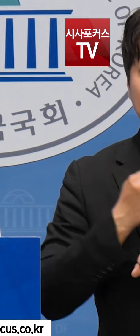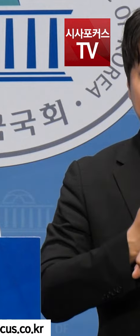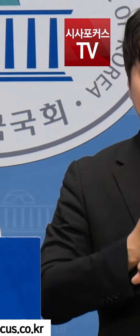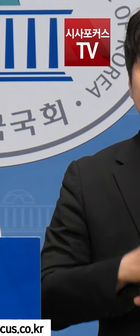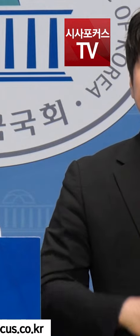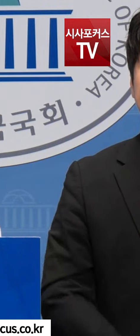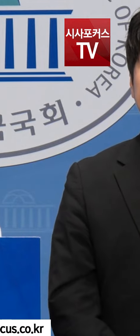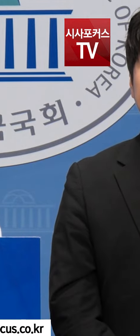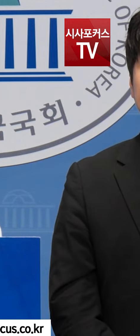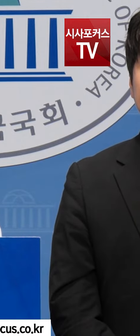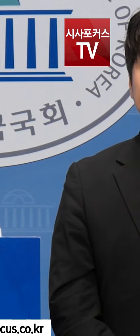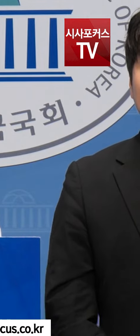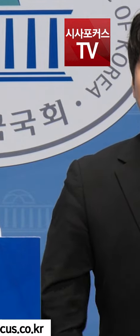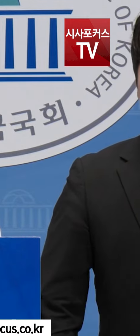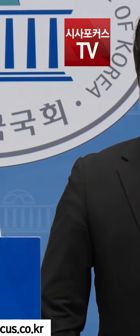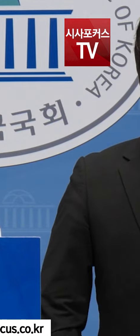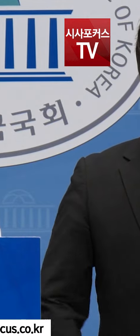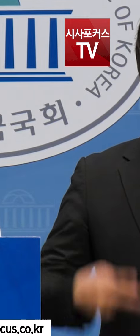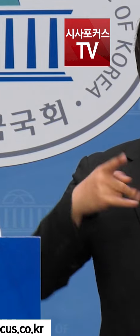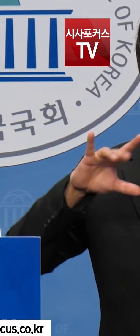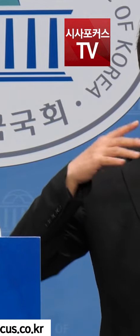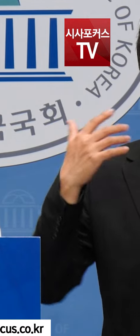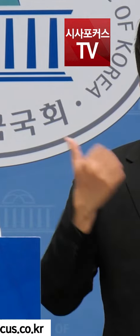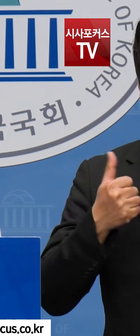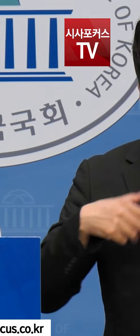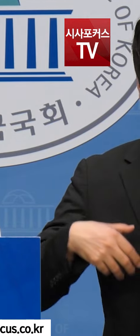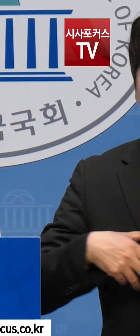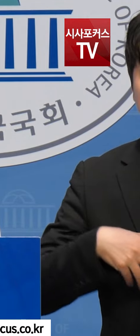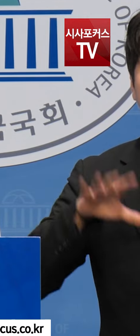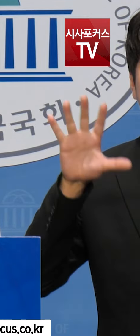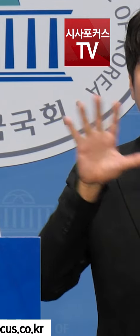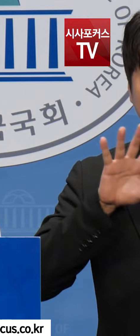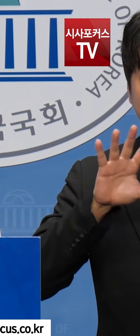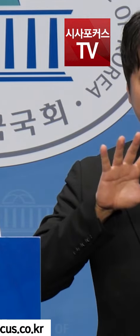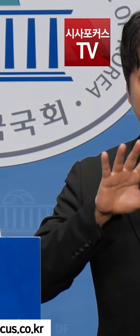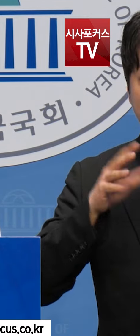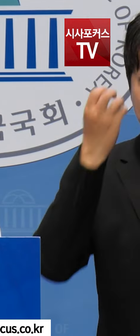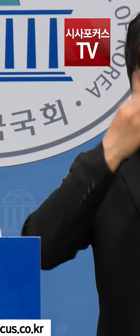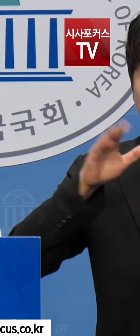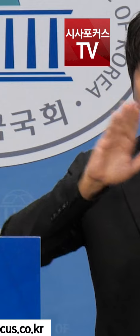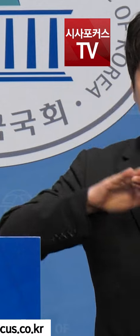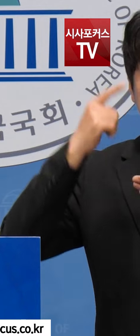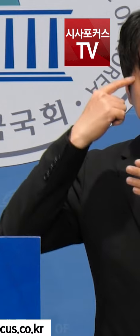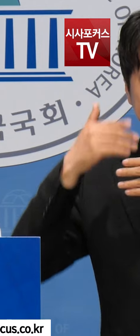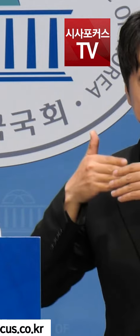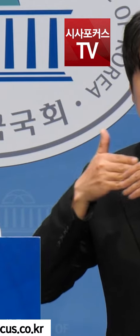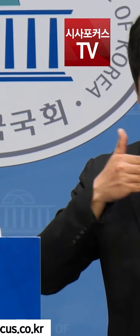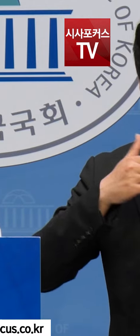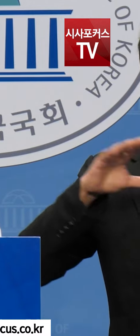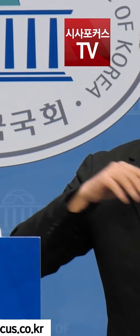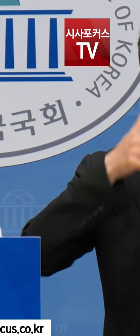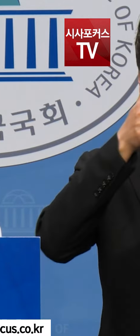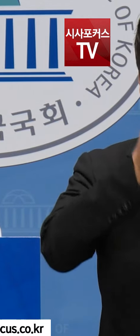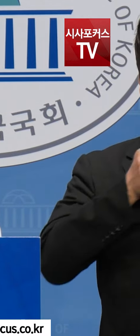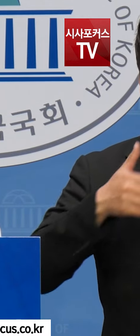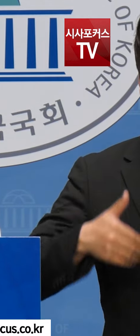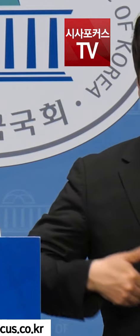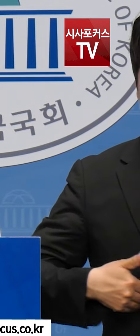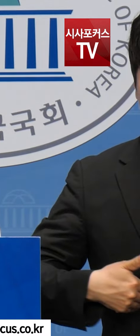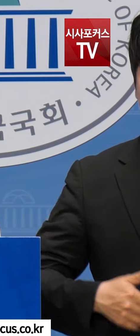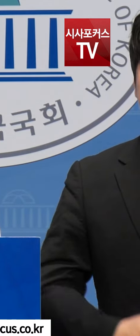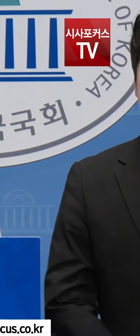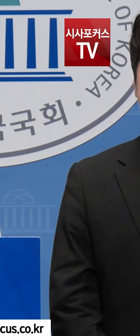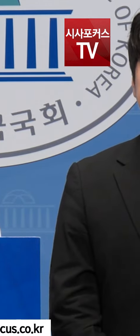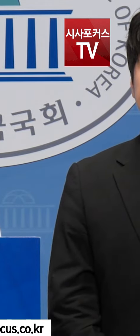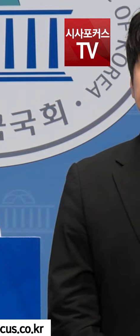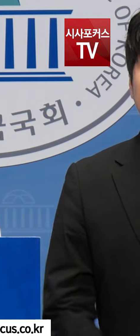22대 국회는 개혁과제에 망설이지 않는 원칙과 소신을 지닌 국회의장이 필요합니다. 무엇보다